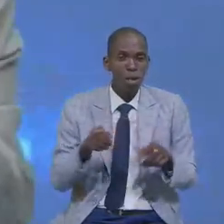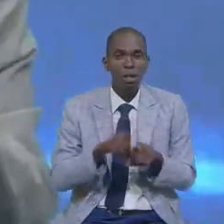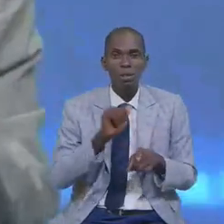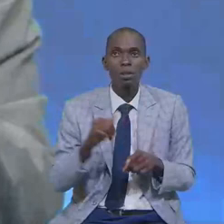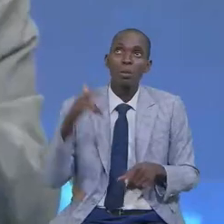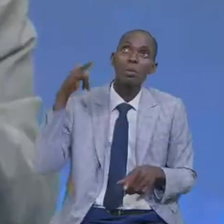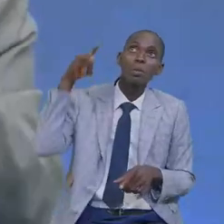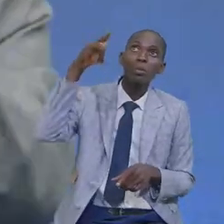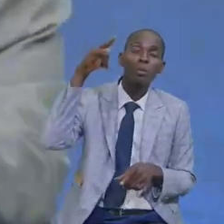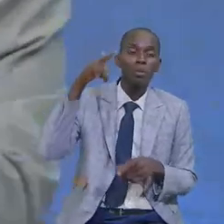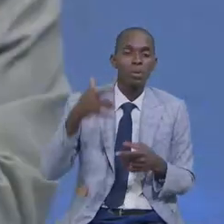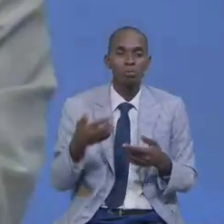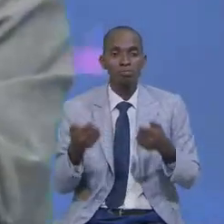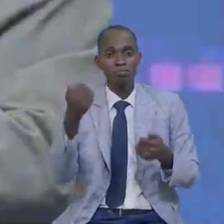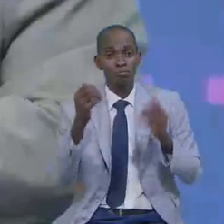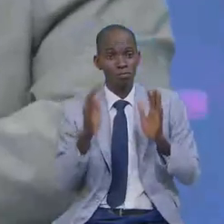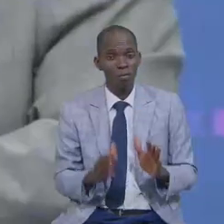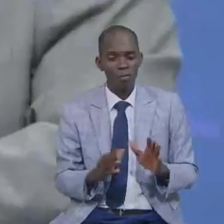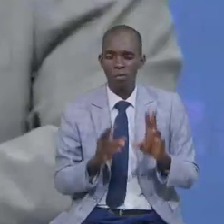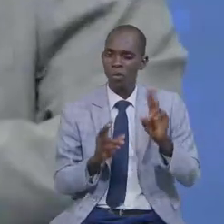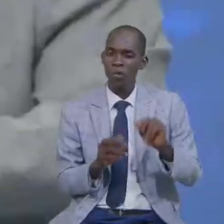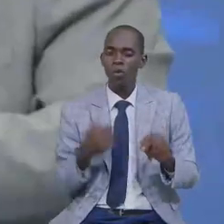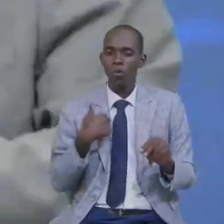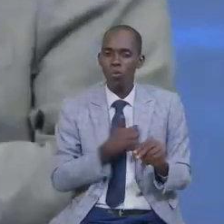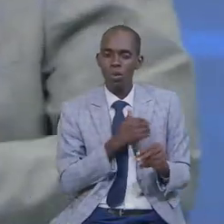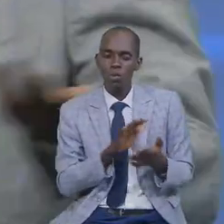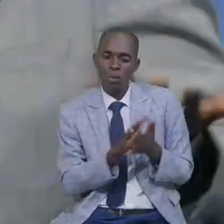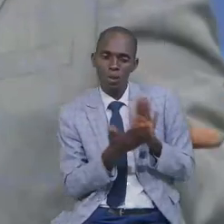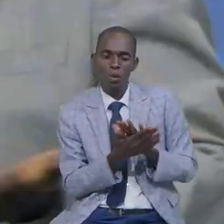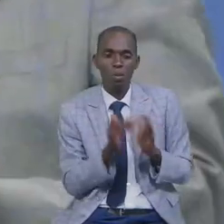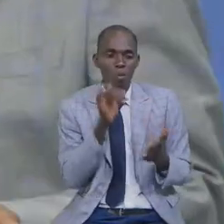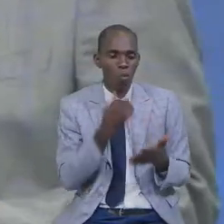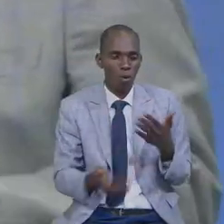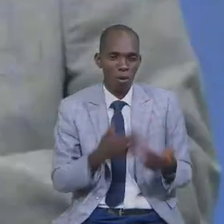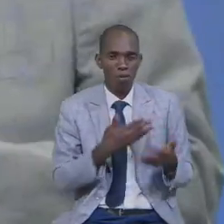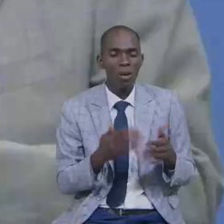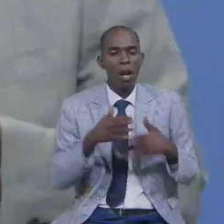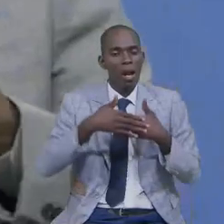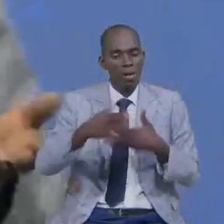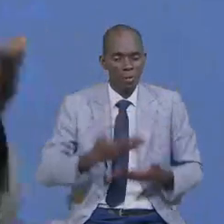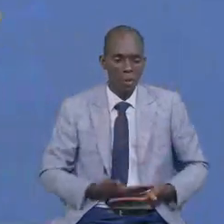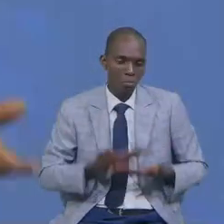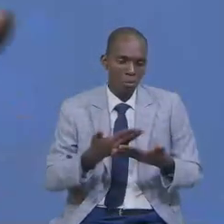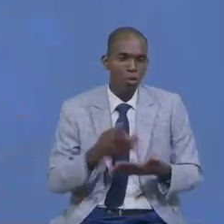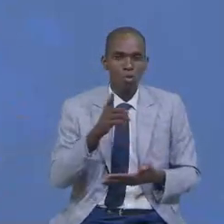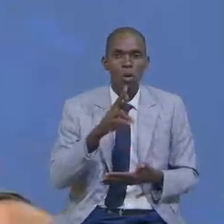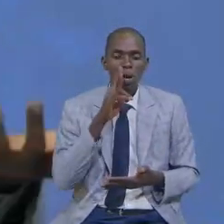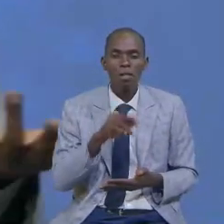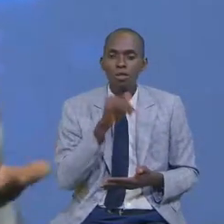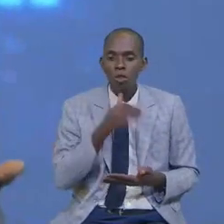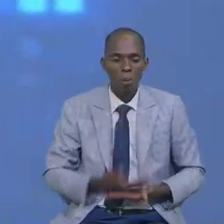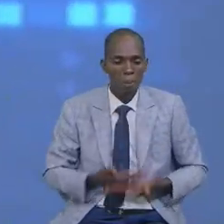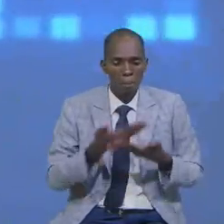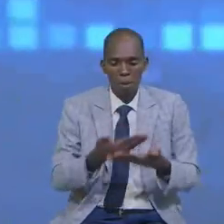cela après la naissance. Et quand vous venez Vous n'êtes pas né chrétien, mais c'est